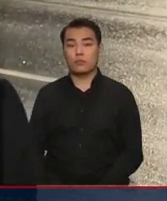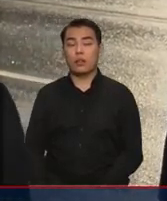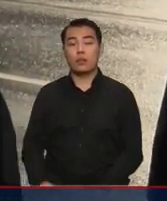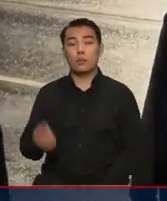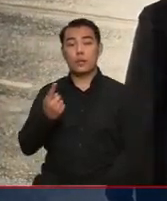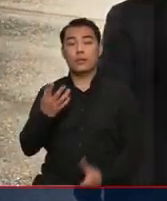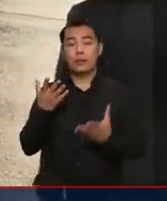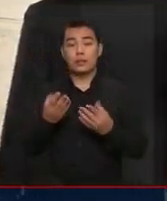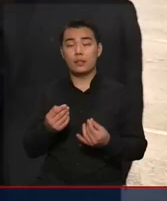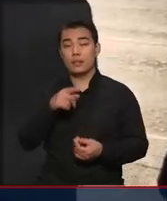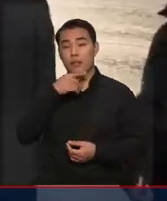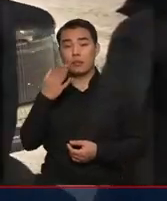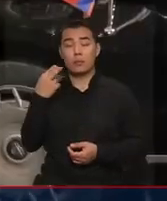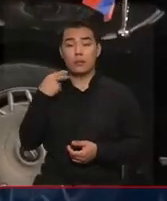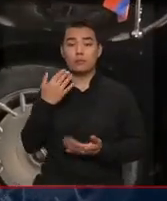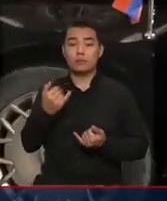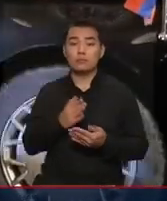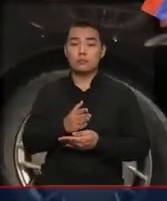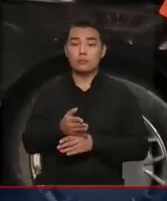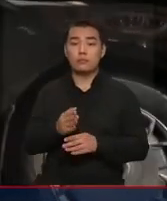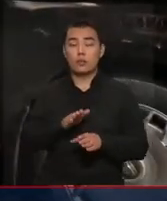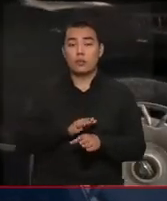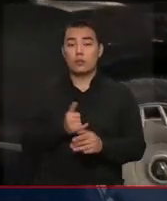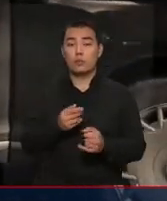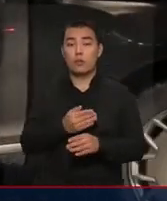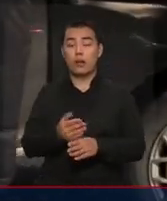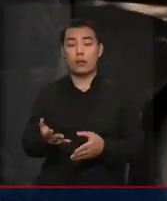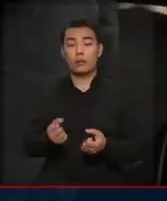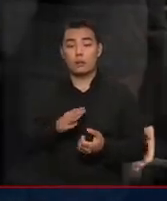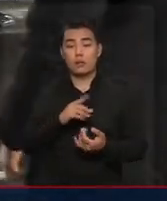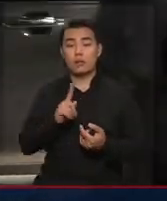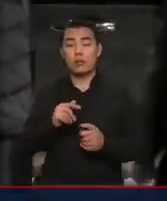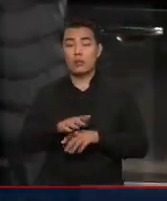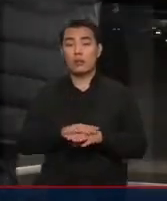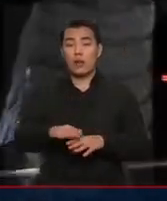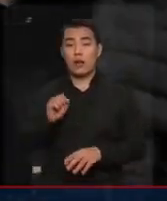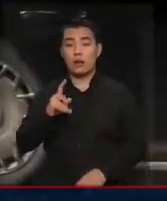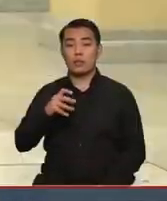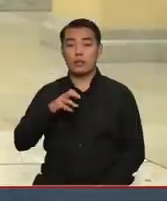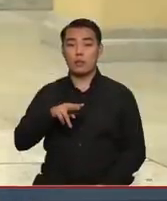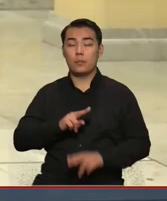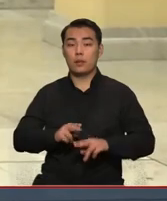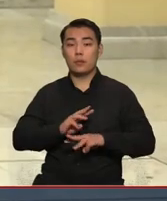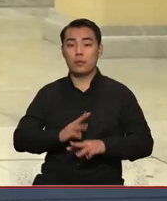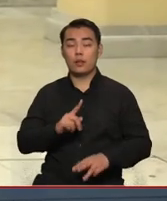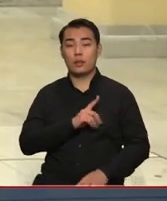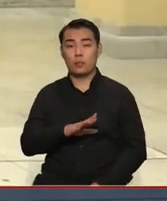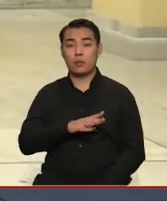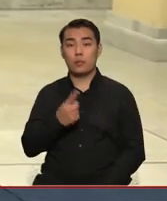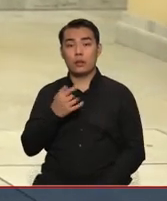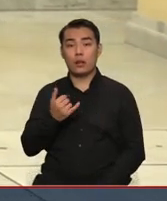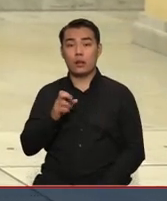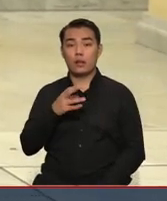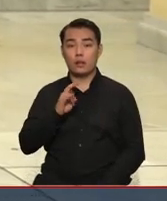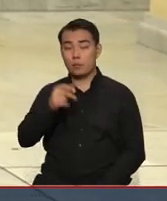Алғашқы күн Ресей президенті қонақтарын кешқұрым қабылдады. Көшбасшылар арасынан көпшілік Армения премьер-министрін күткені белгілі, өткені қазан